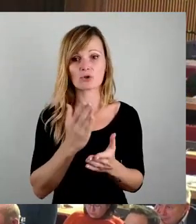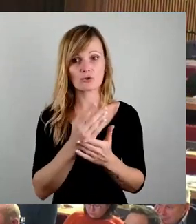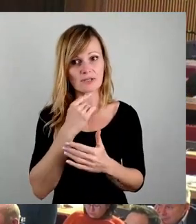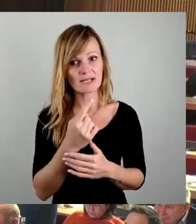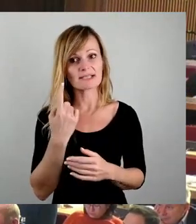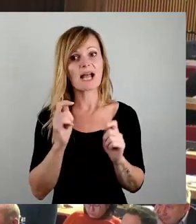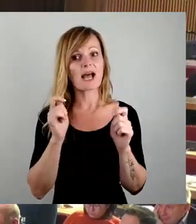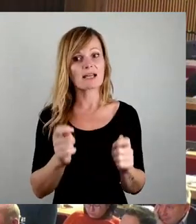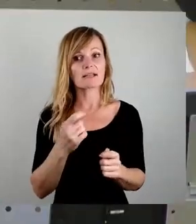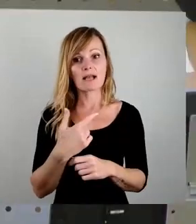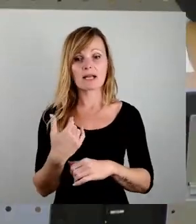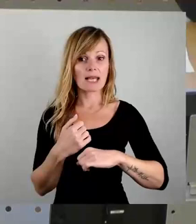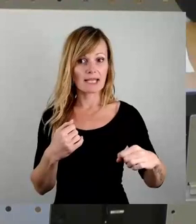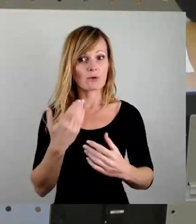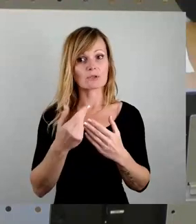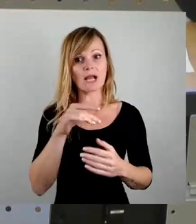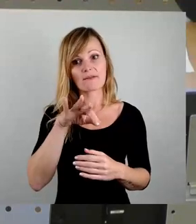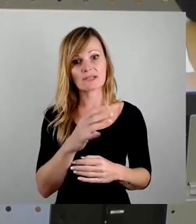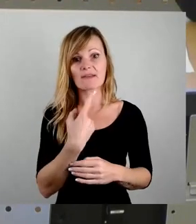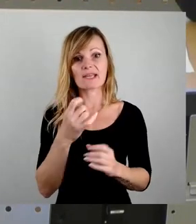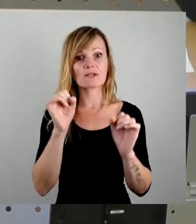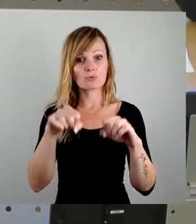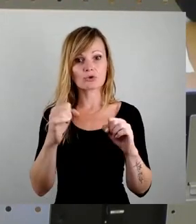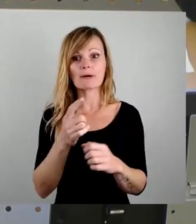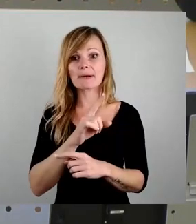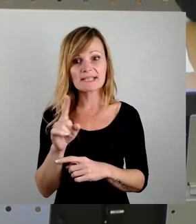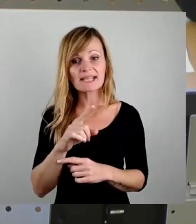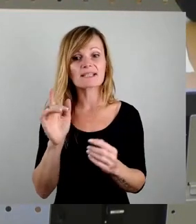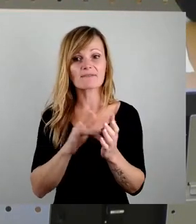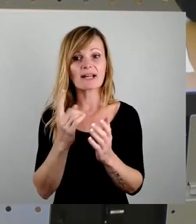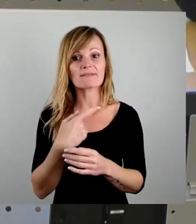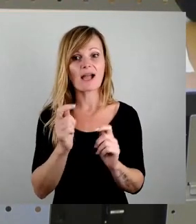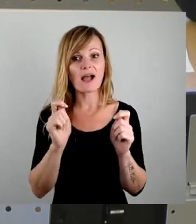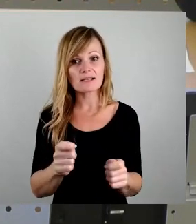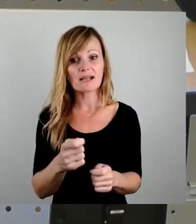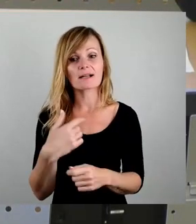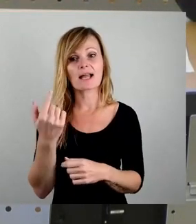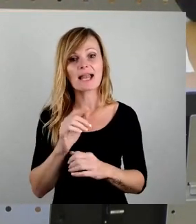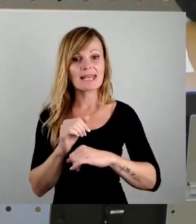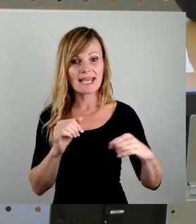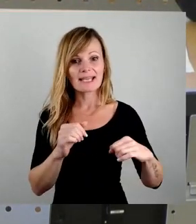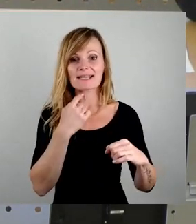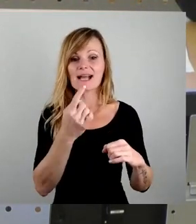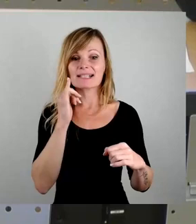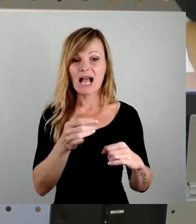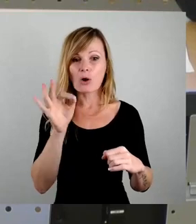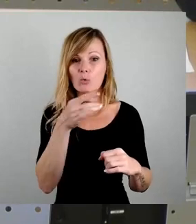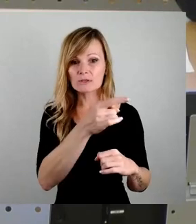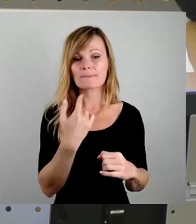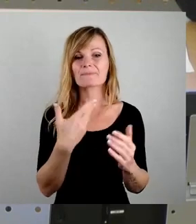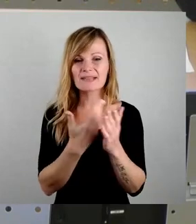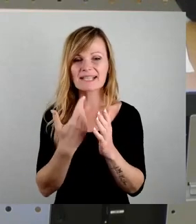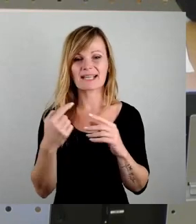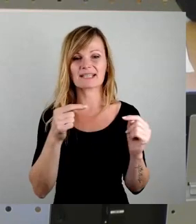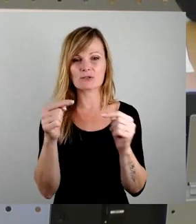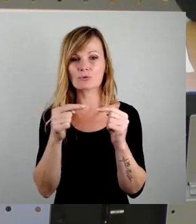der Linken und oder AfD zustimmen, aber nie, weil wir den Antrag der Linken so gut finden, sondern weil diese Diskussion hier